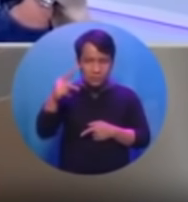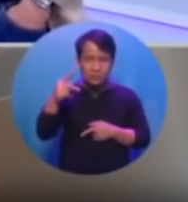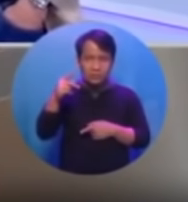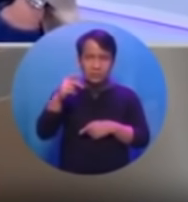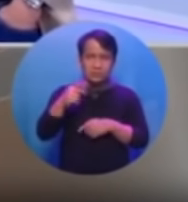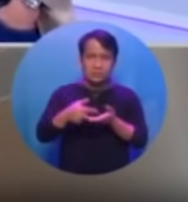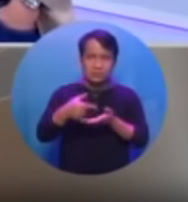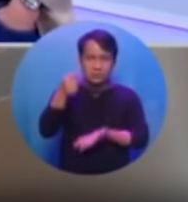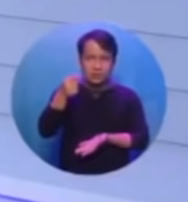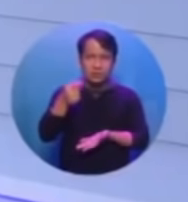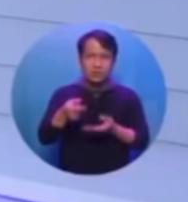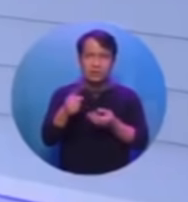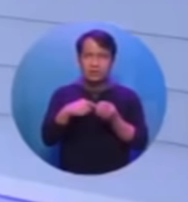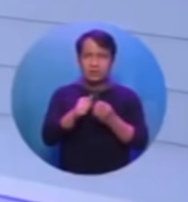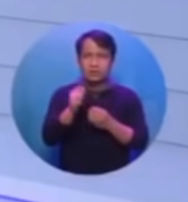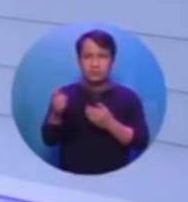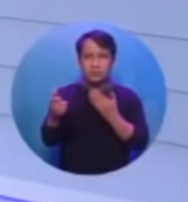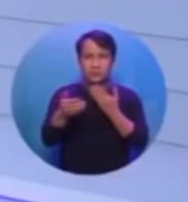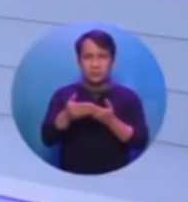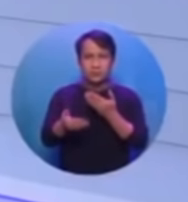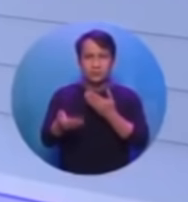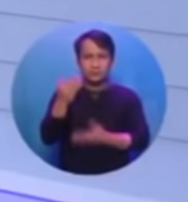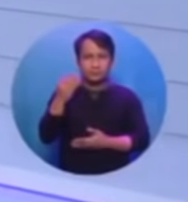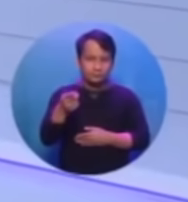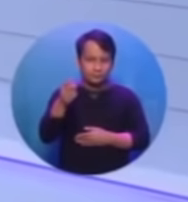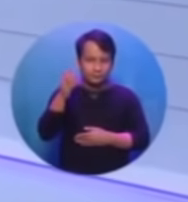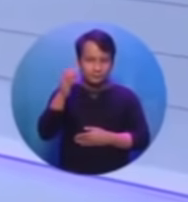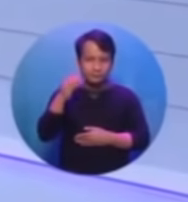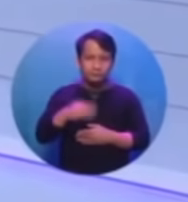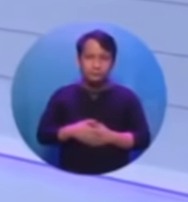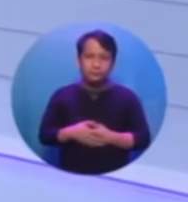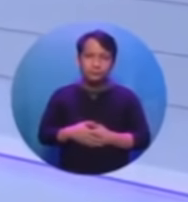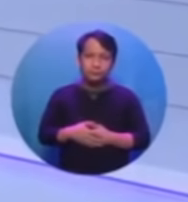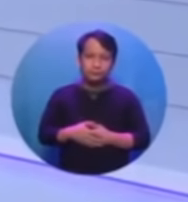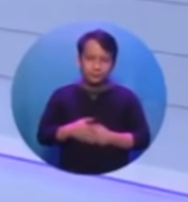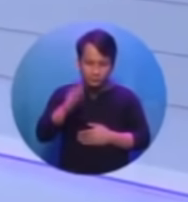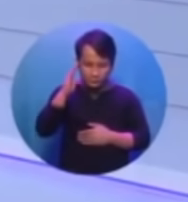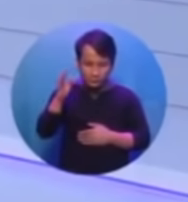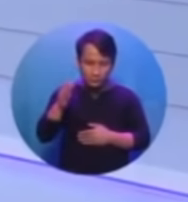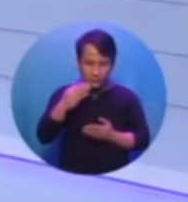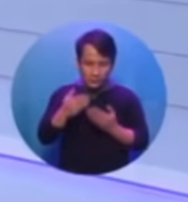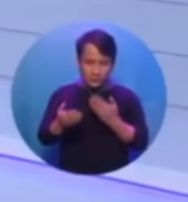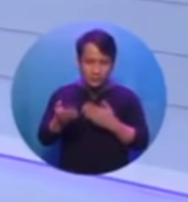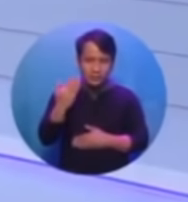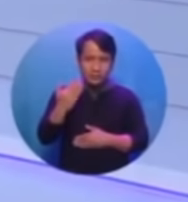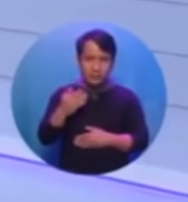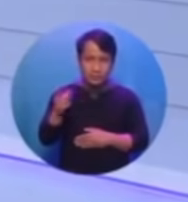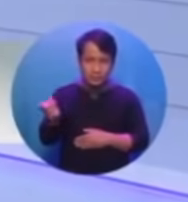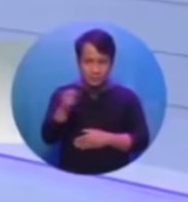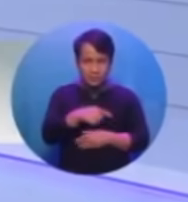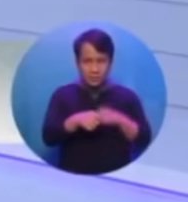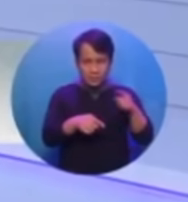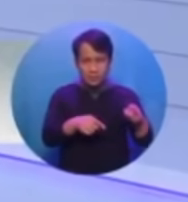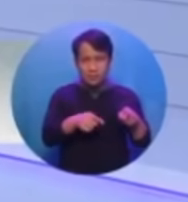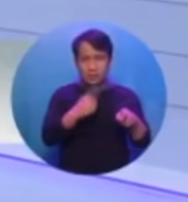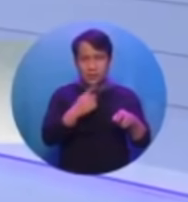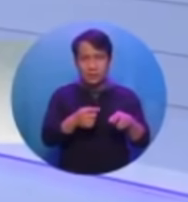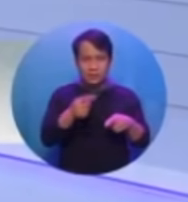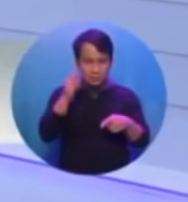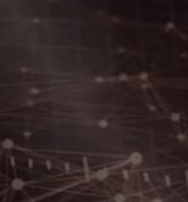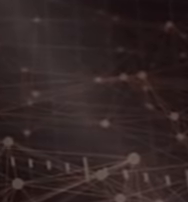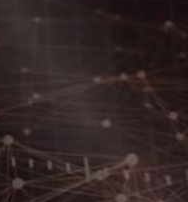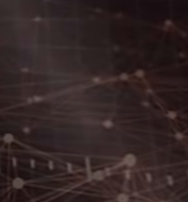Tarlac. Colonel, magandang umaga po, Colonel, sir. Yes, sir, Idol, magandang umaga po. Nasa custody na po itong si